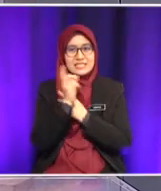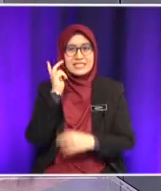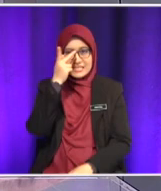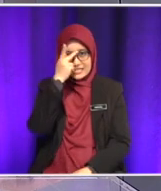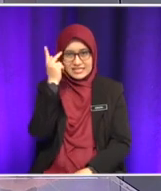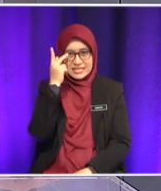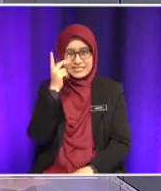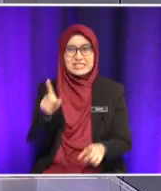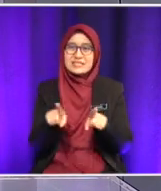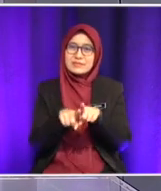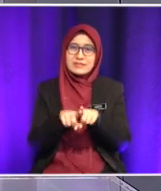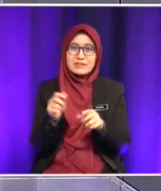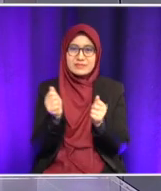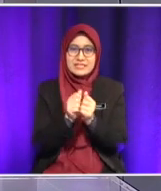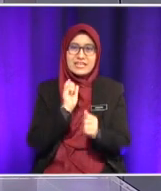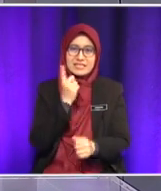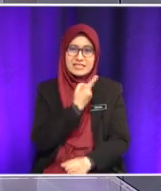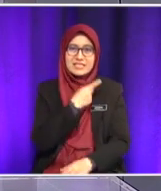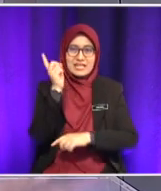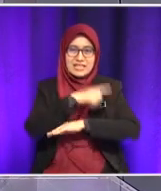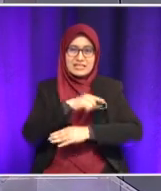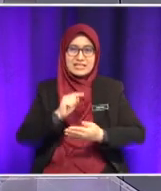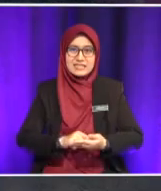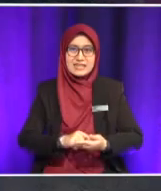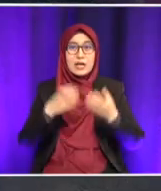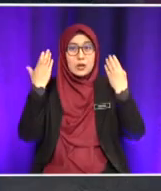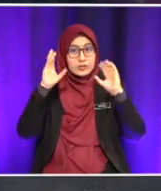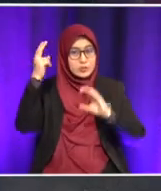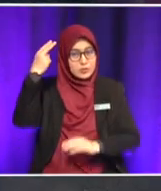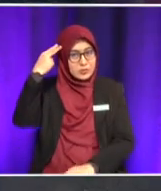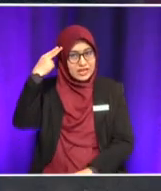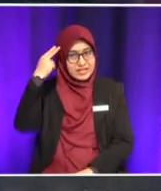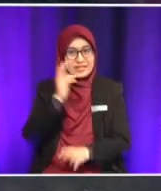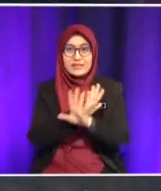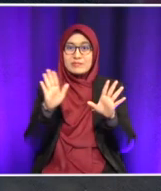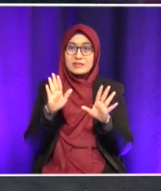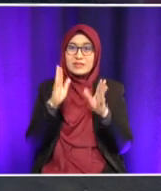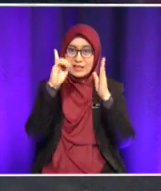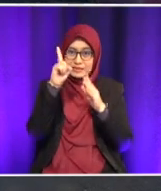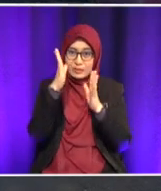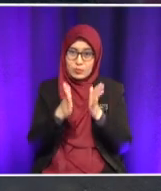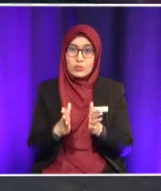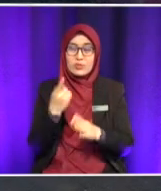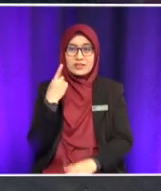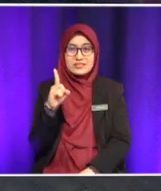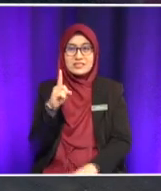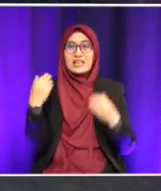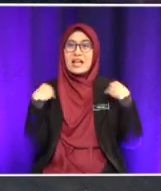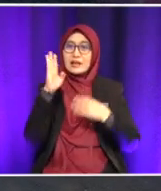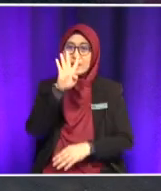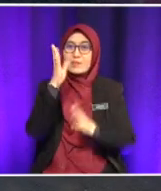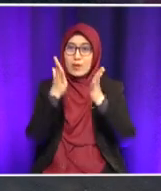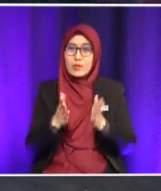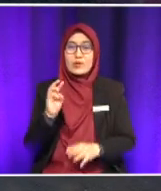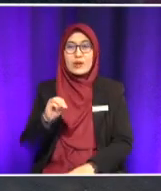Hakim ini guys Saya tidak berserangan Oke ada empat orang murid bersama dengan